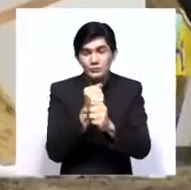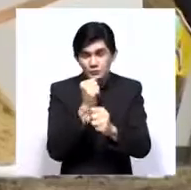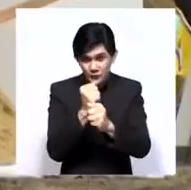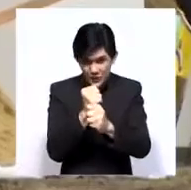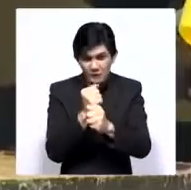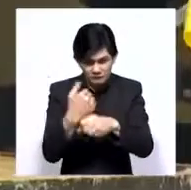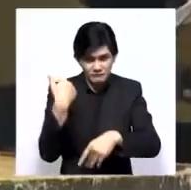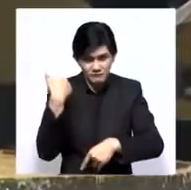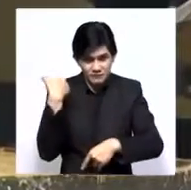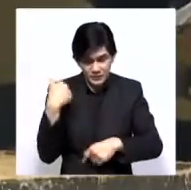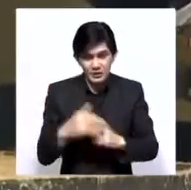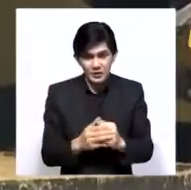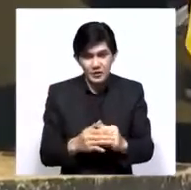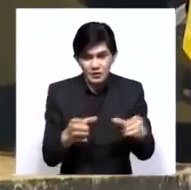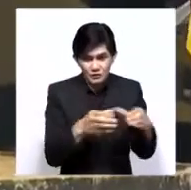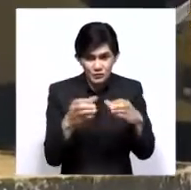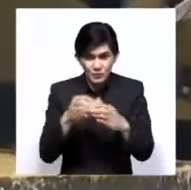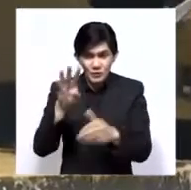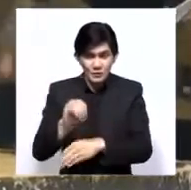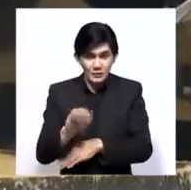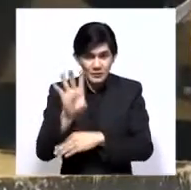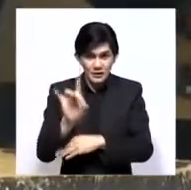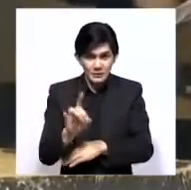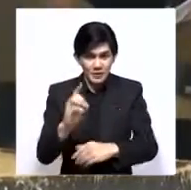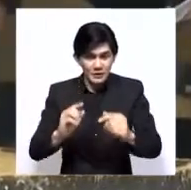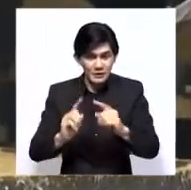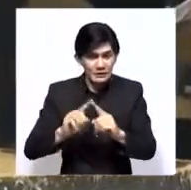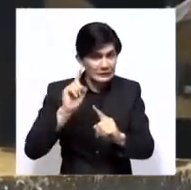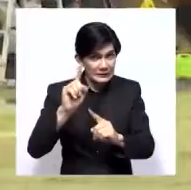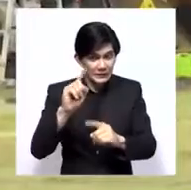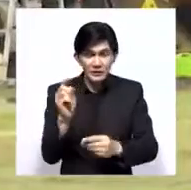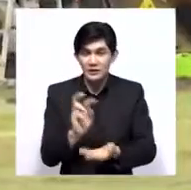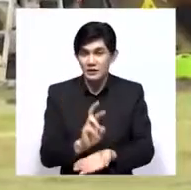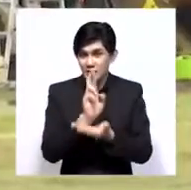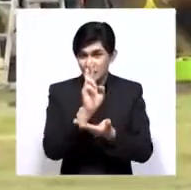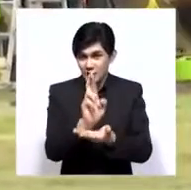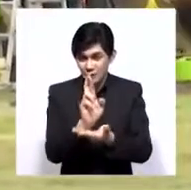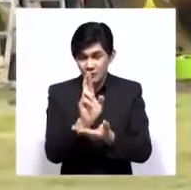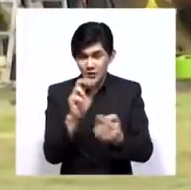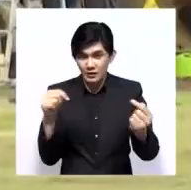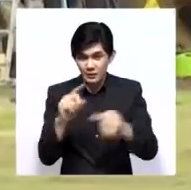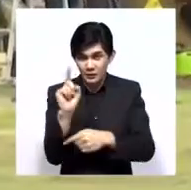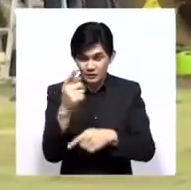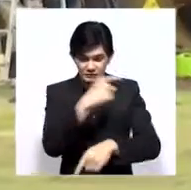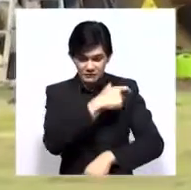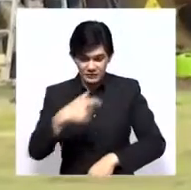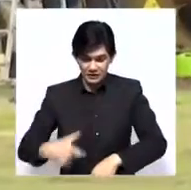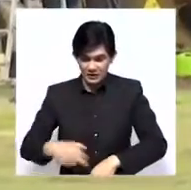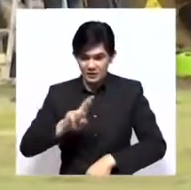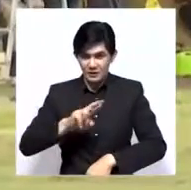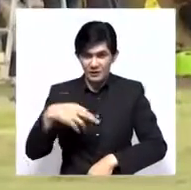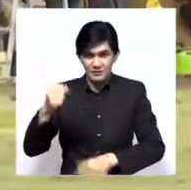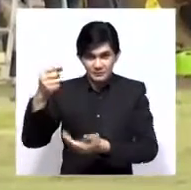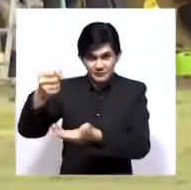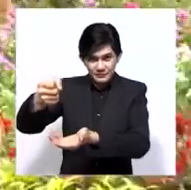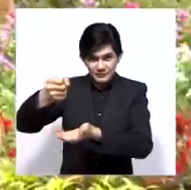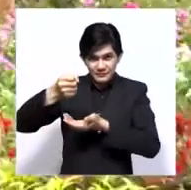าร่วมแข่งขันกว่า48ทีมซึ่งผู้ชนะจะได้รับโล่พระราชทานจากสมเด็จพระเจ้าอยู่หัวอีกด้วย